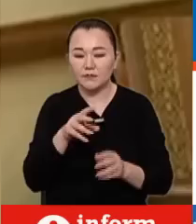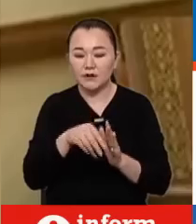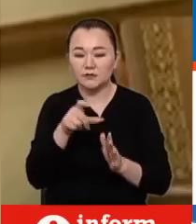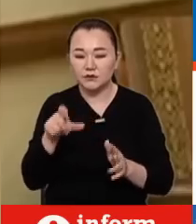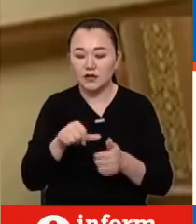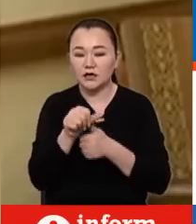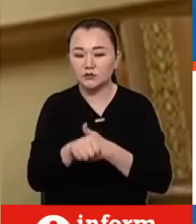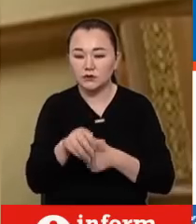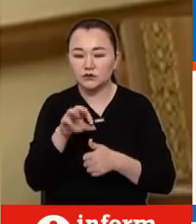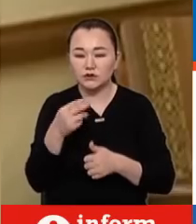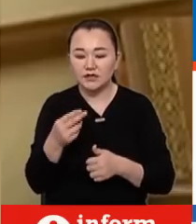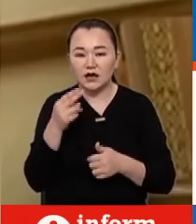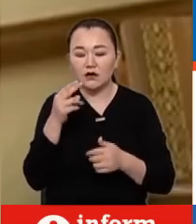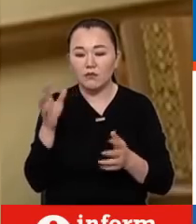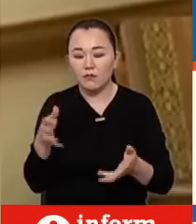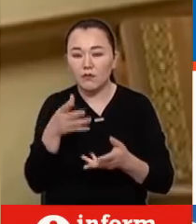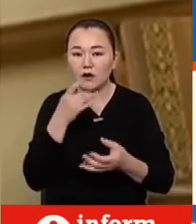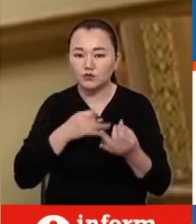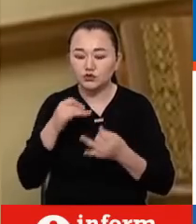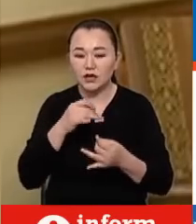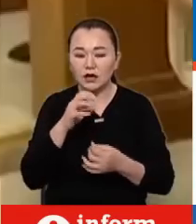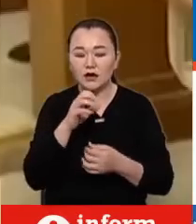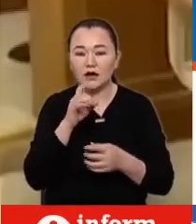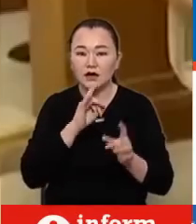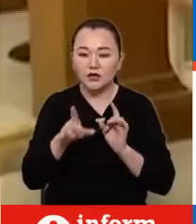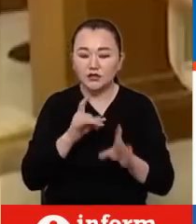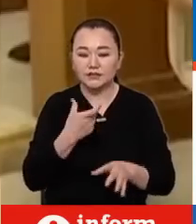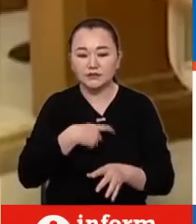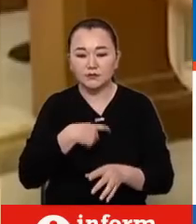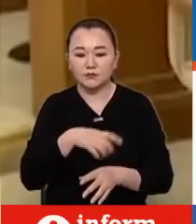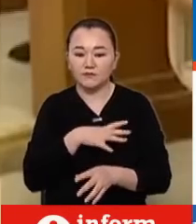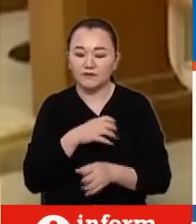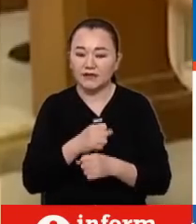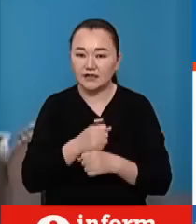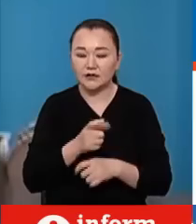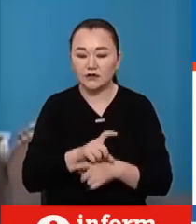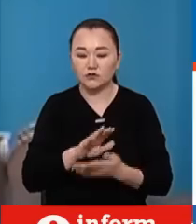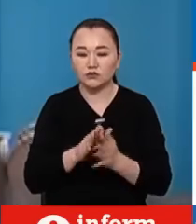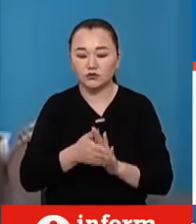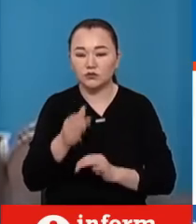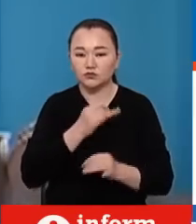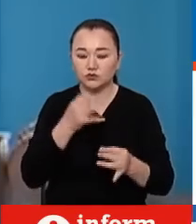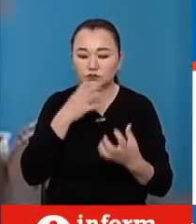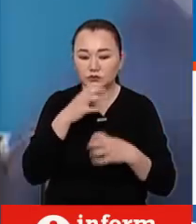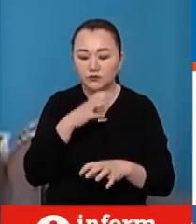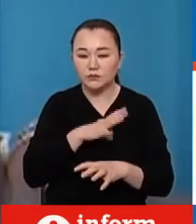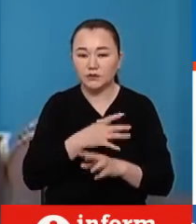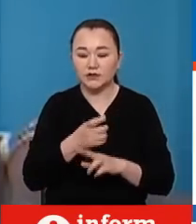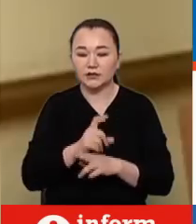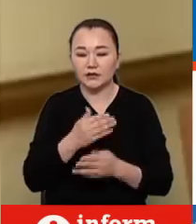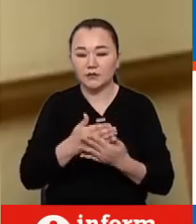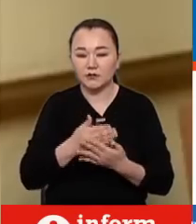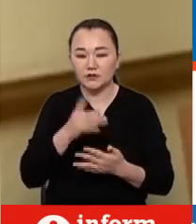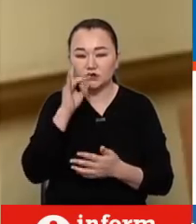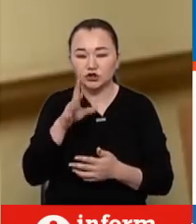мінберінен бөлек әлеуметтік желіде де көтеріп жүрген олар арагідік жарнама жасап тұрады. Тура осы жағдай қоғамның қызу талқысына салынып отыр. Мәселен,